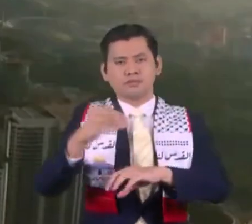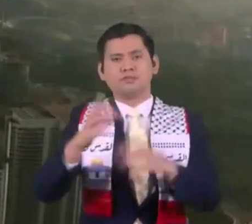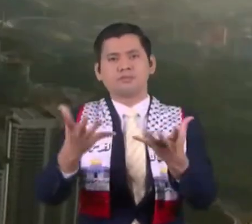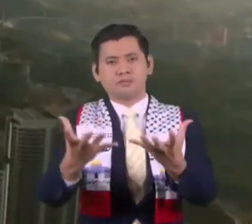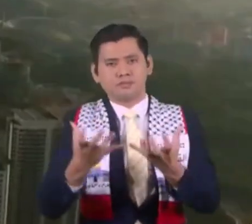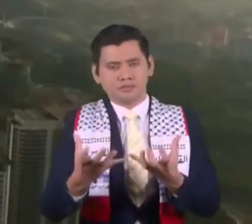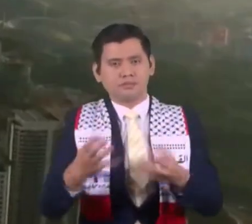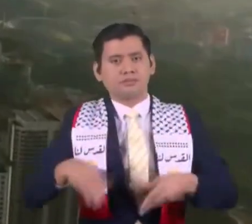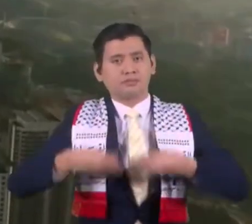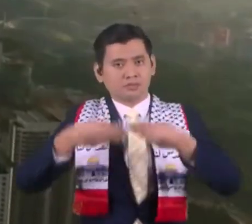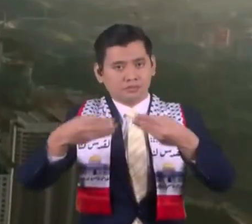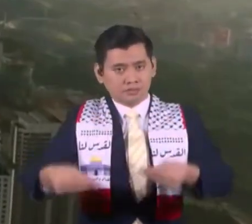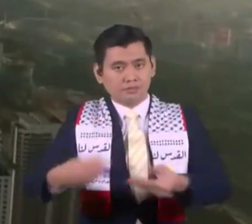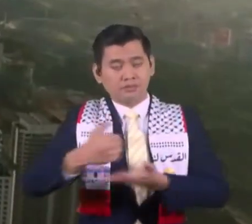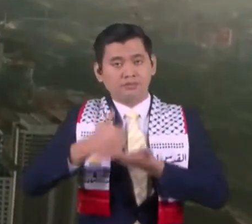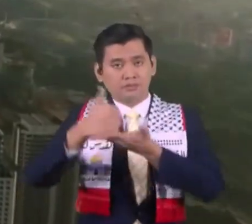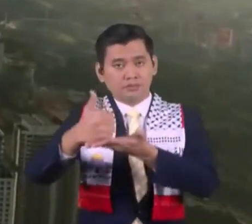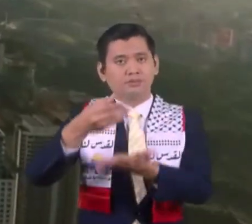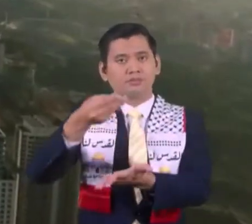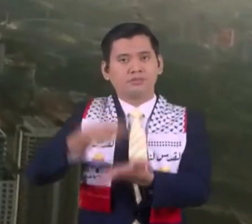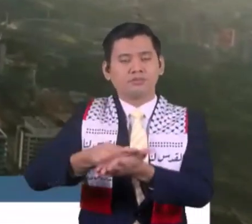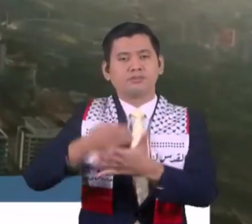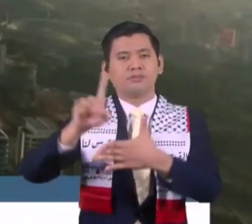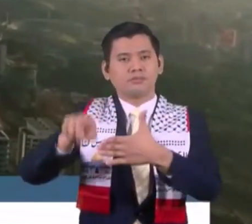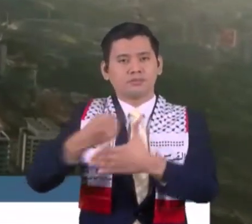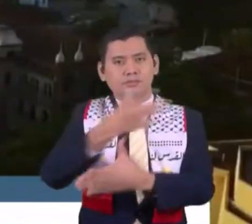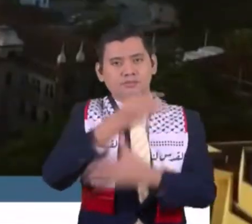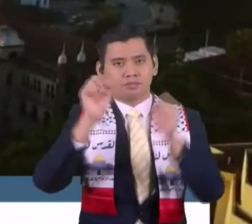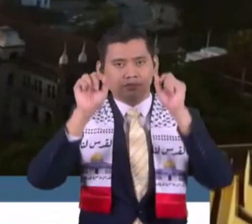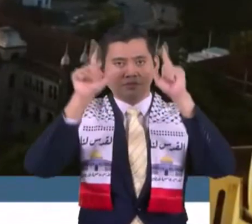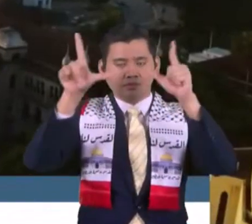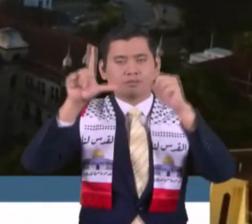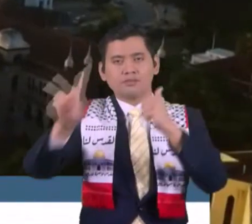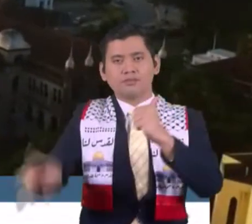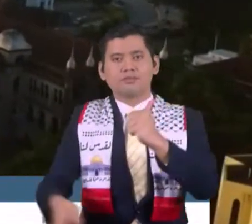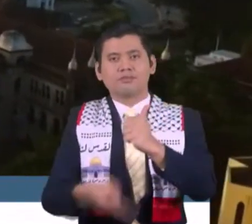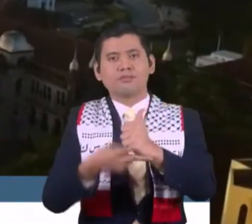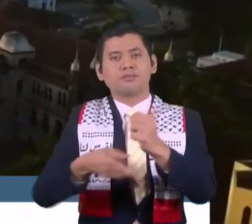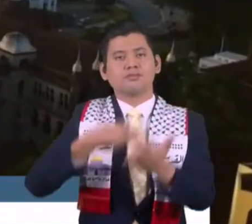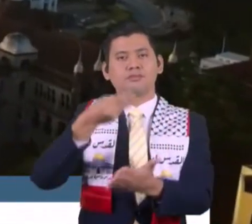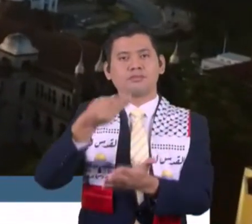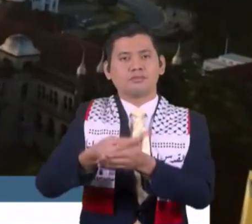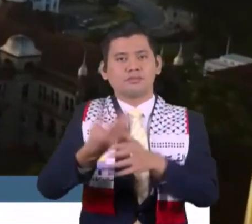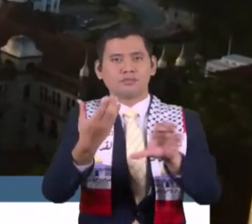memerlukan diberi bantuan tunai bulanan. Rakyat sedar penjimatan wang daripada